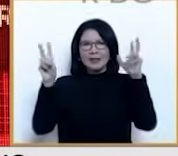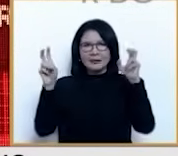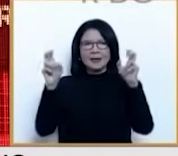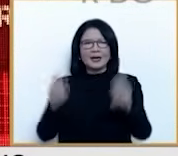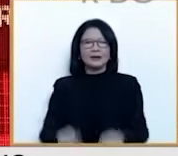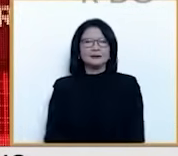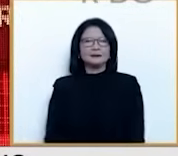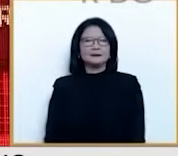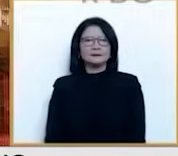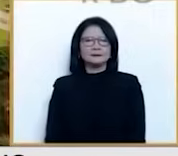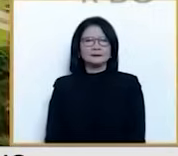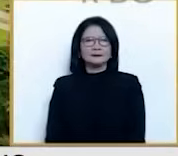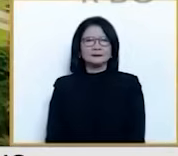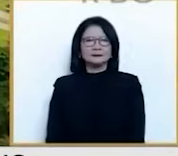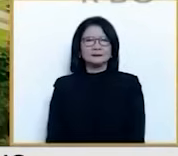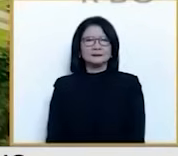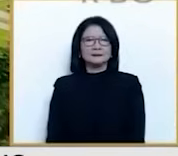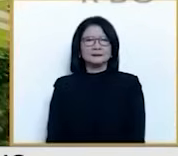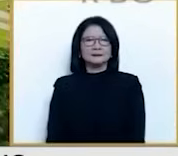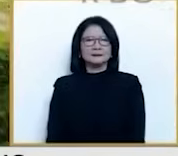ini.